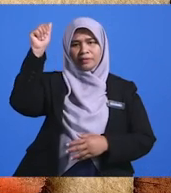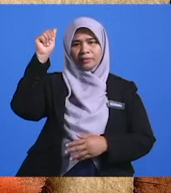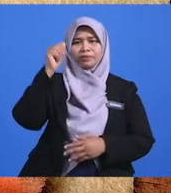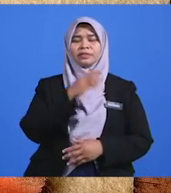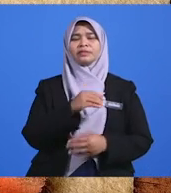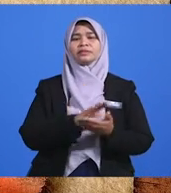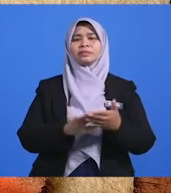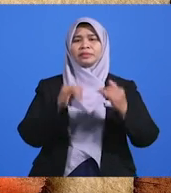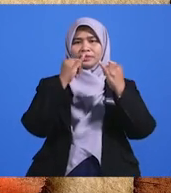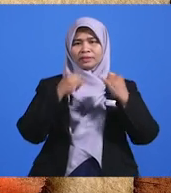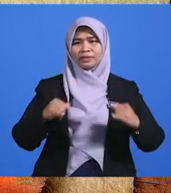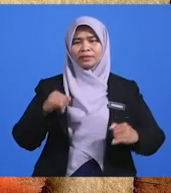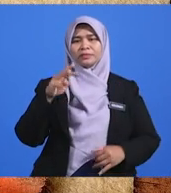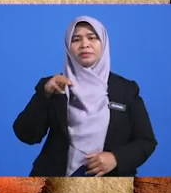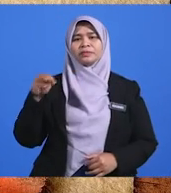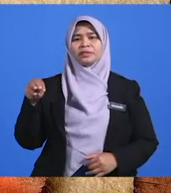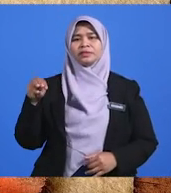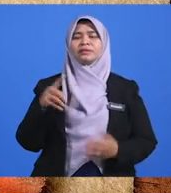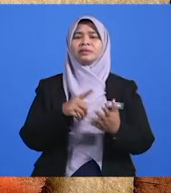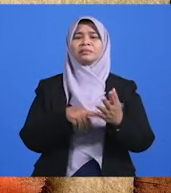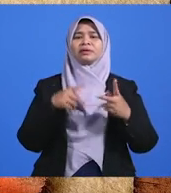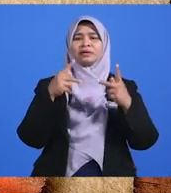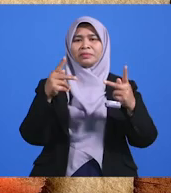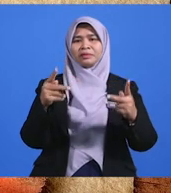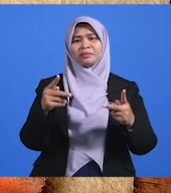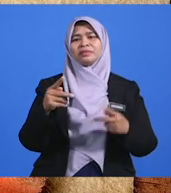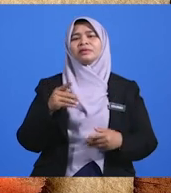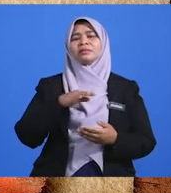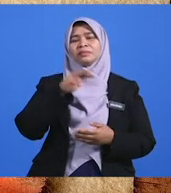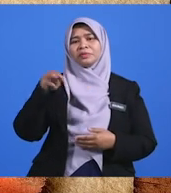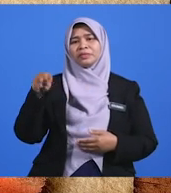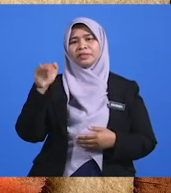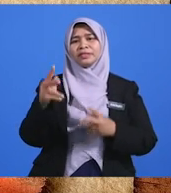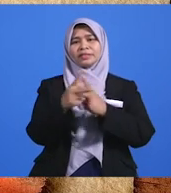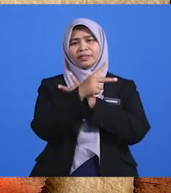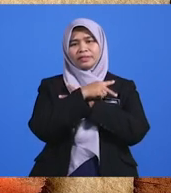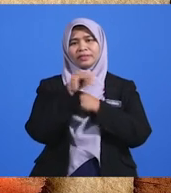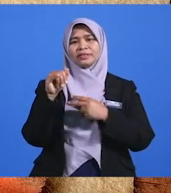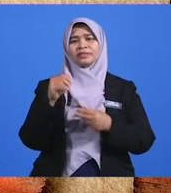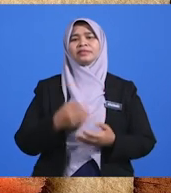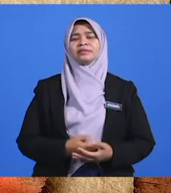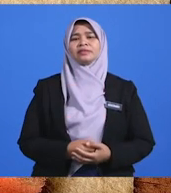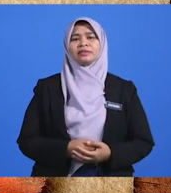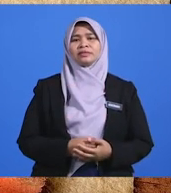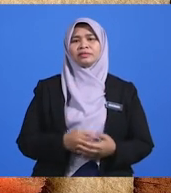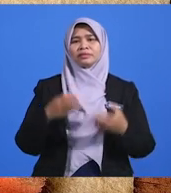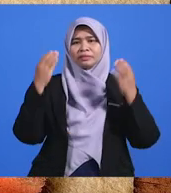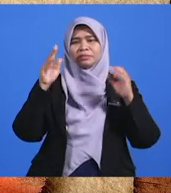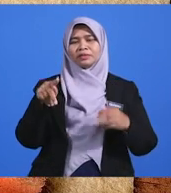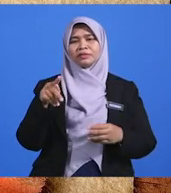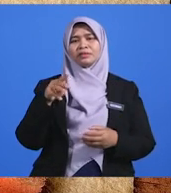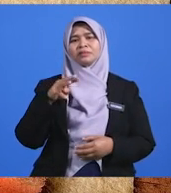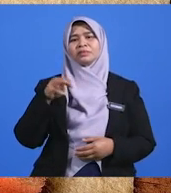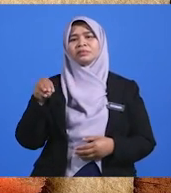Assalamualaikum dan selamat sejahtera murid-murid. Apa khabar murid-murid yang dikasihi sekalian? Cikgu pasti murid-murid semua berada dalam